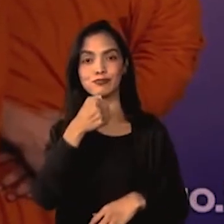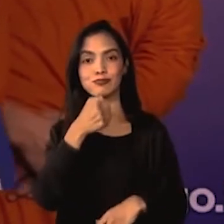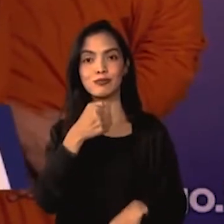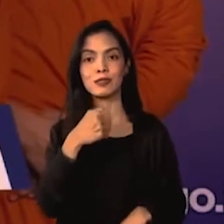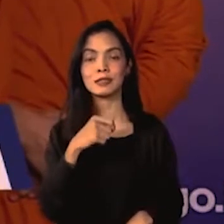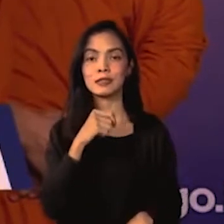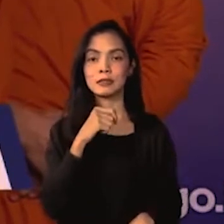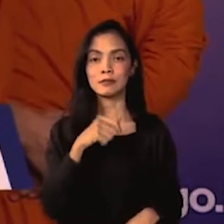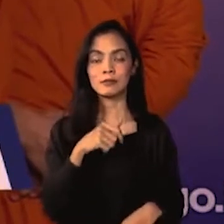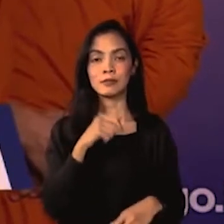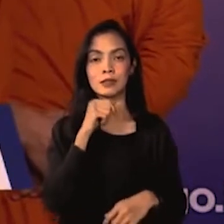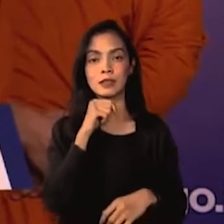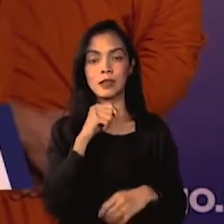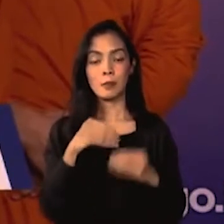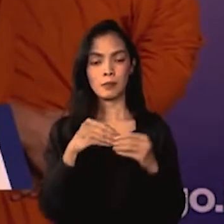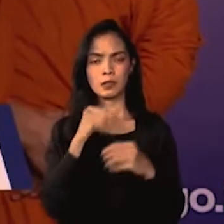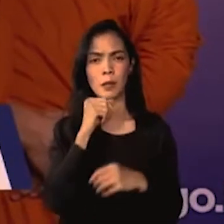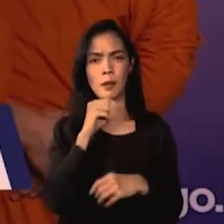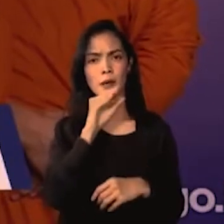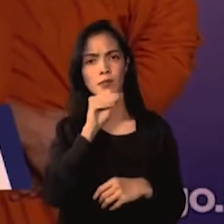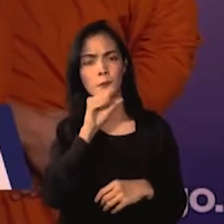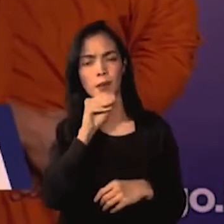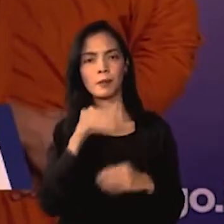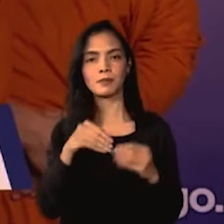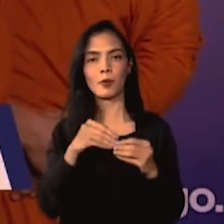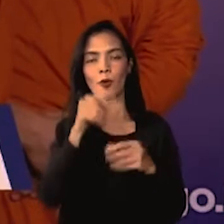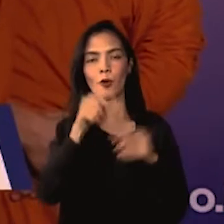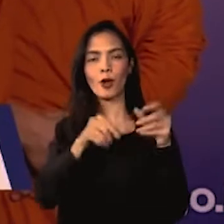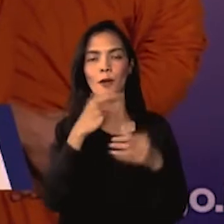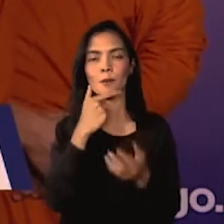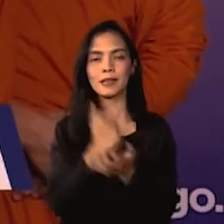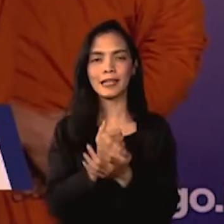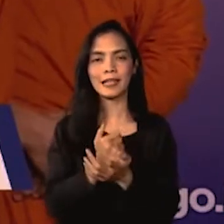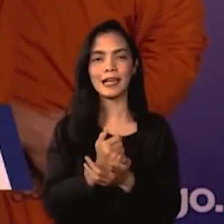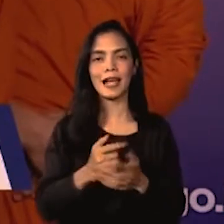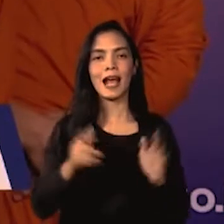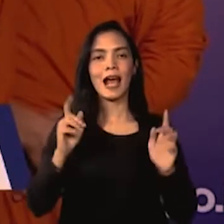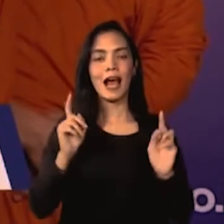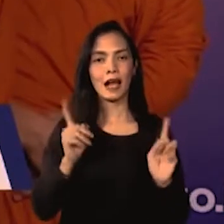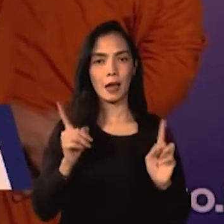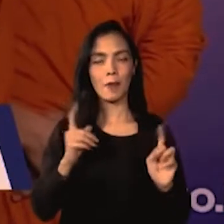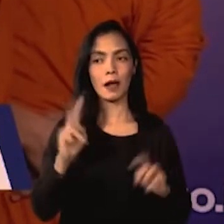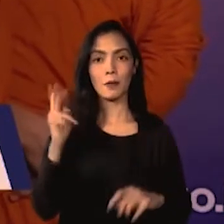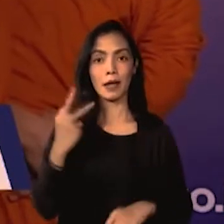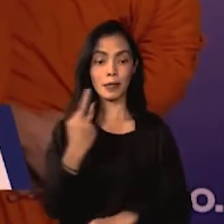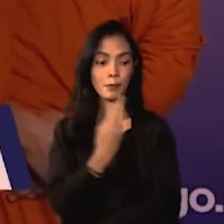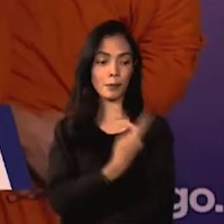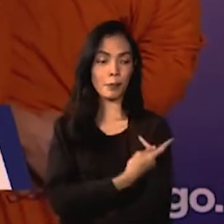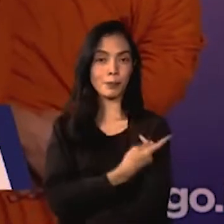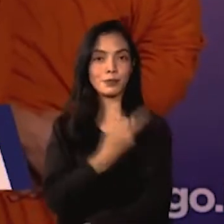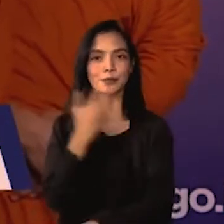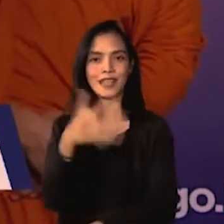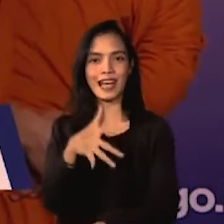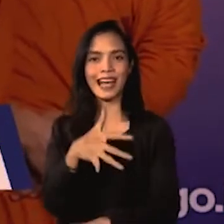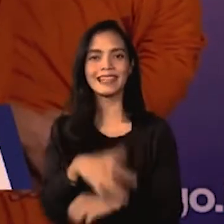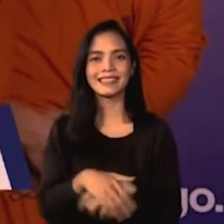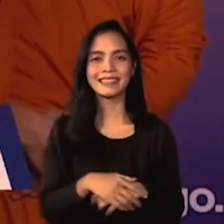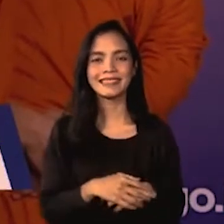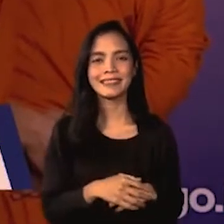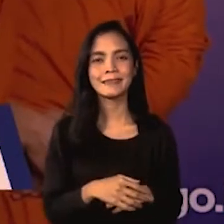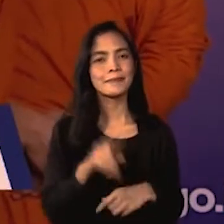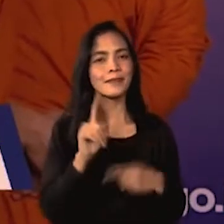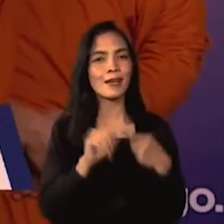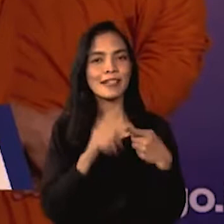yang akan disampaikan oleh perwakilan tokoh agama yang kemarin telah menerima vaksinasi.